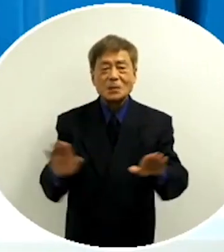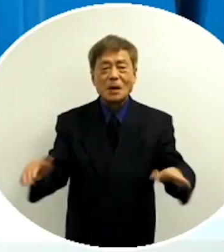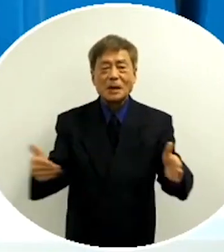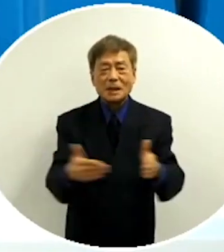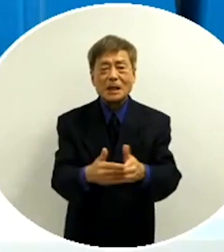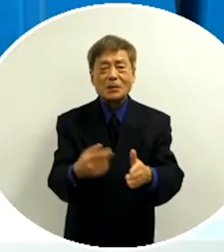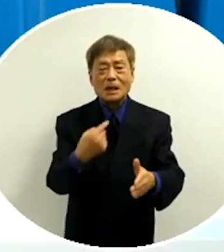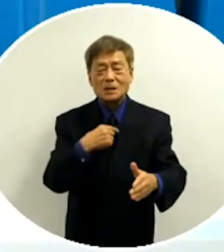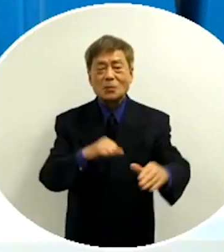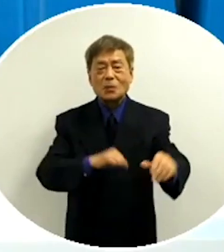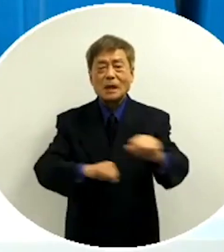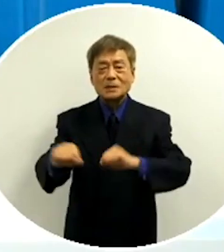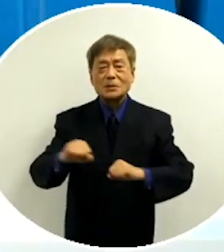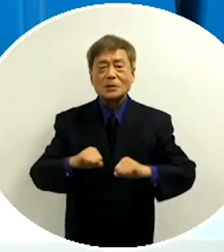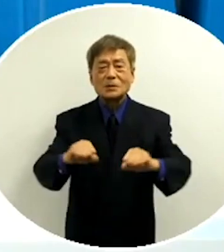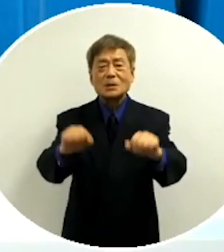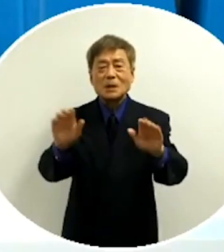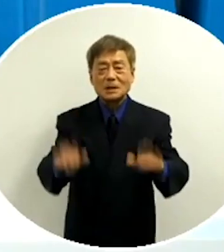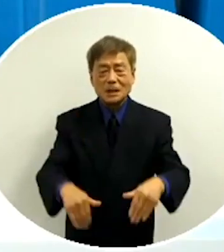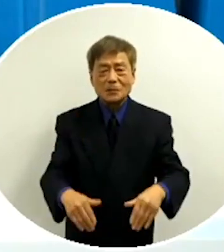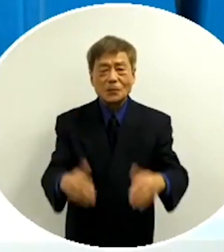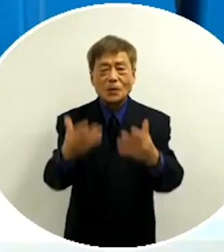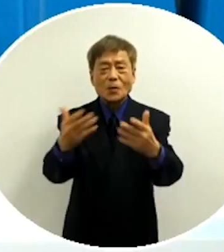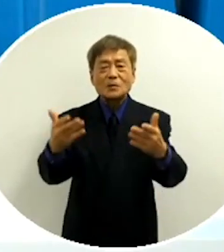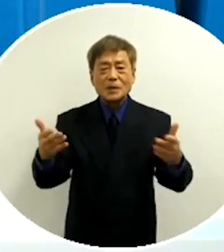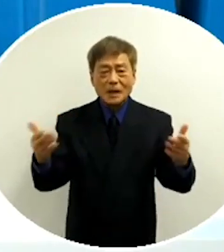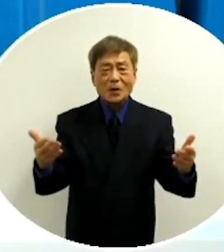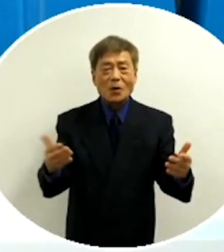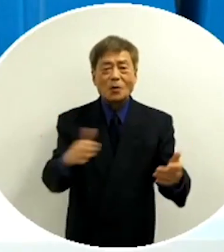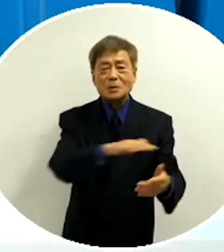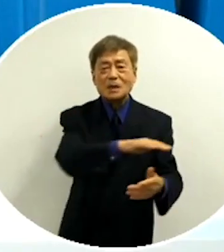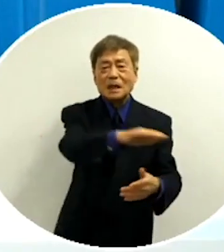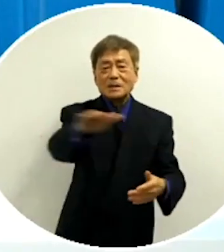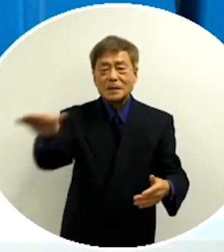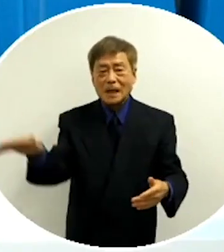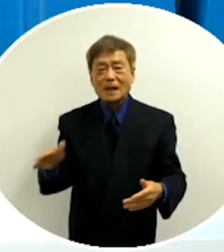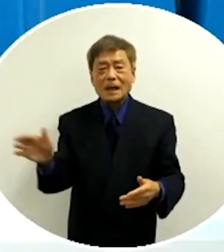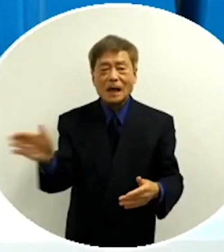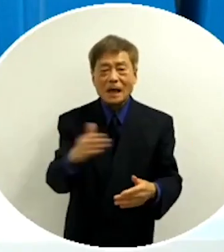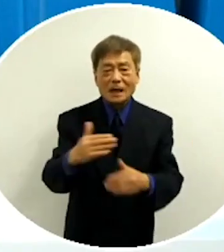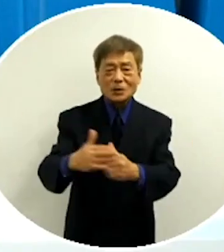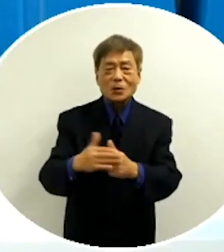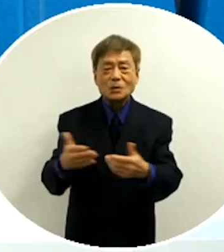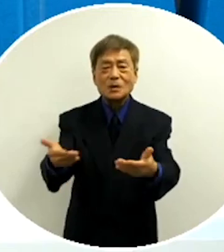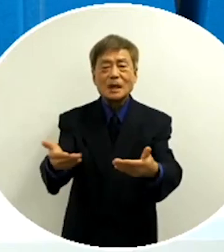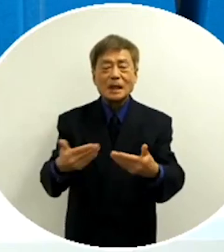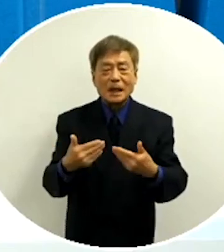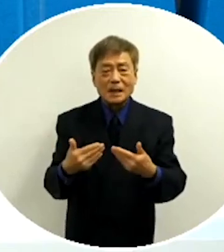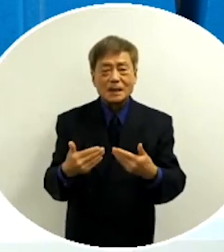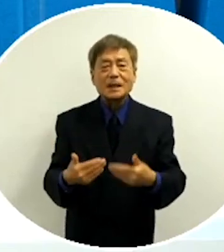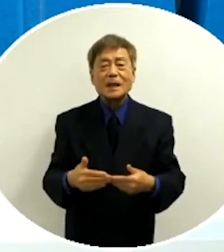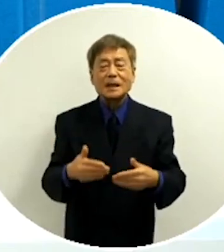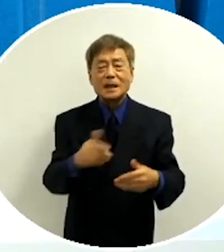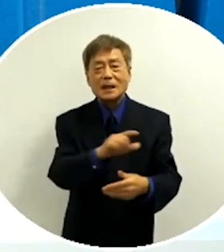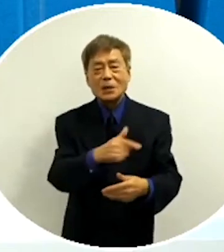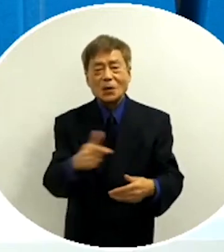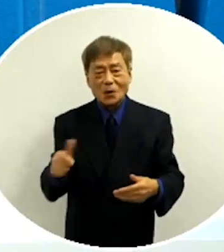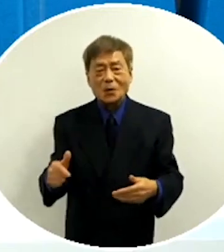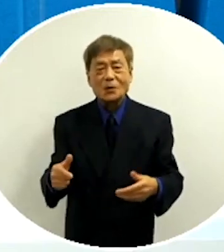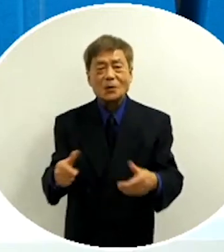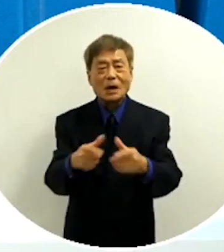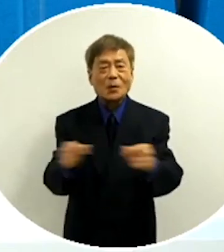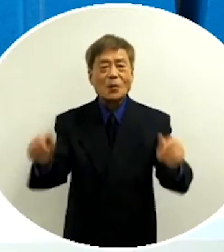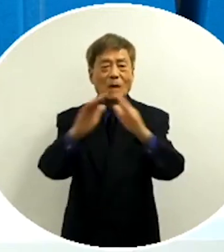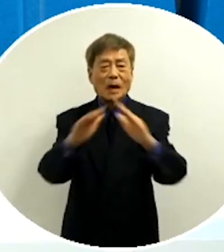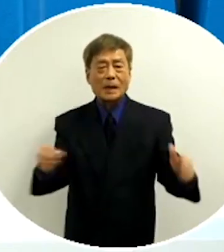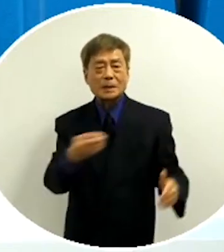たそこに多くの皆さんが助けてくださって支えてくださってを想いを聞いていただいてそして国家気になることが